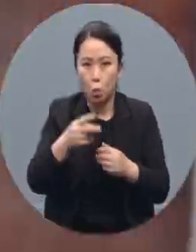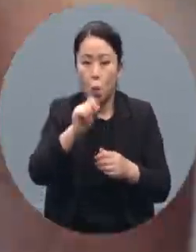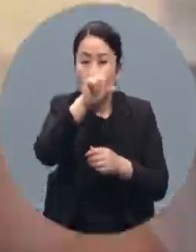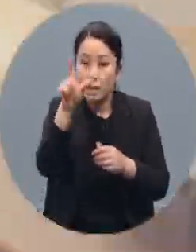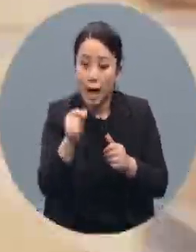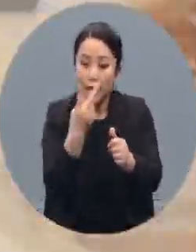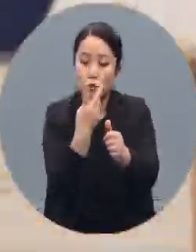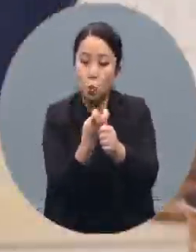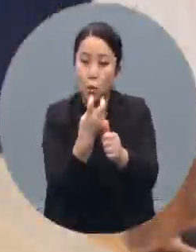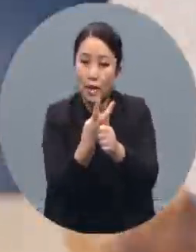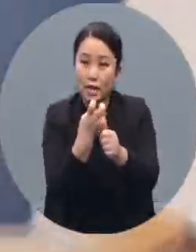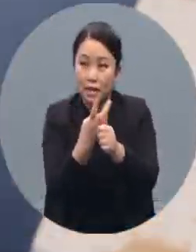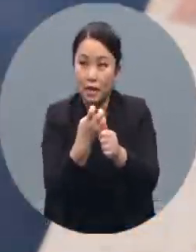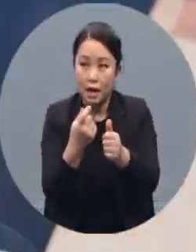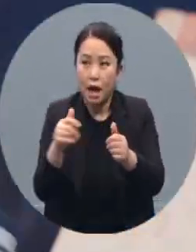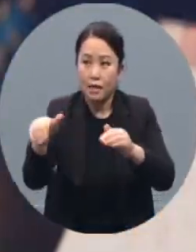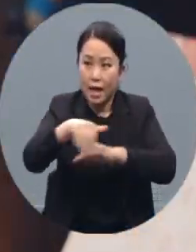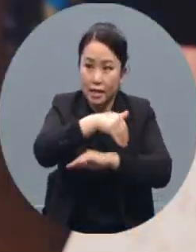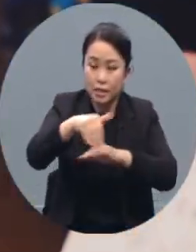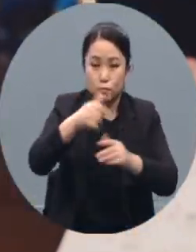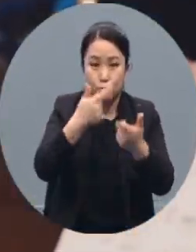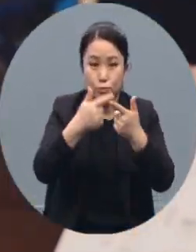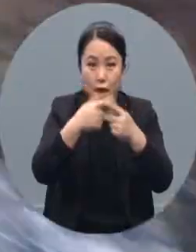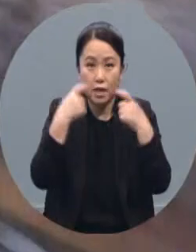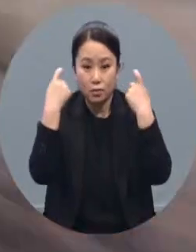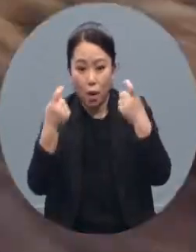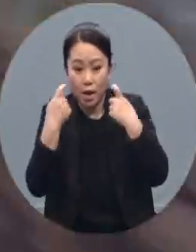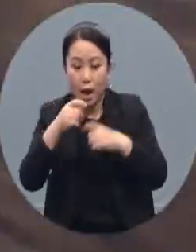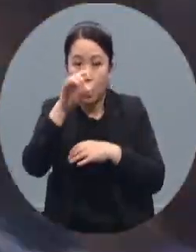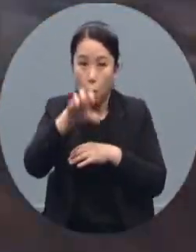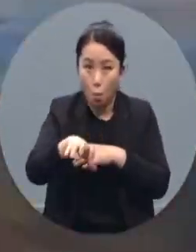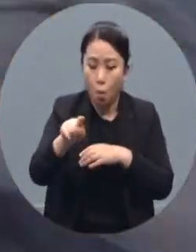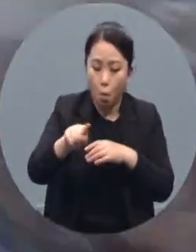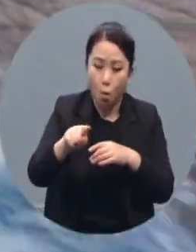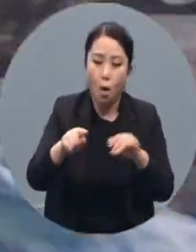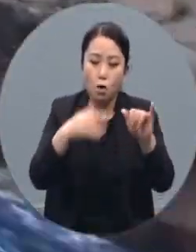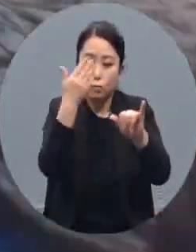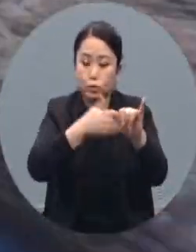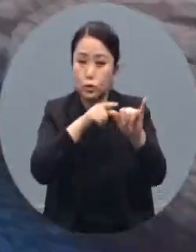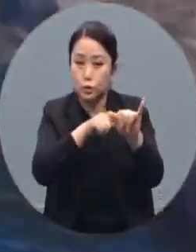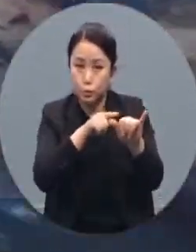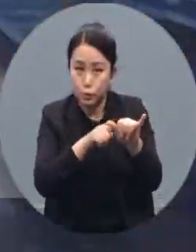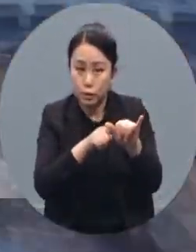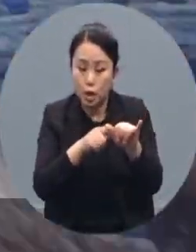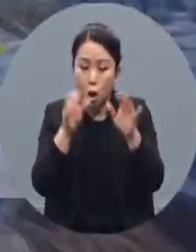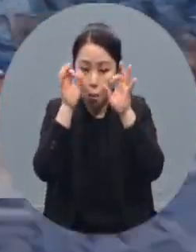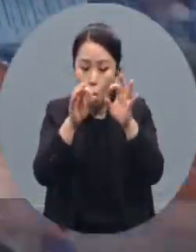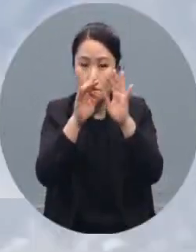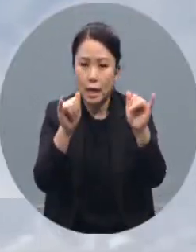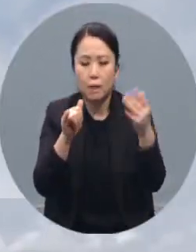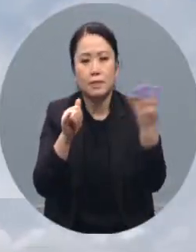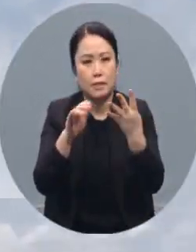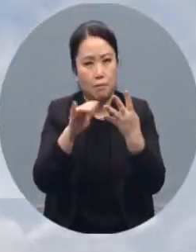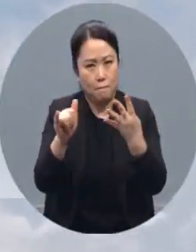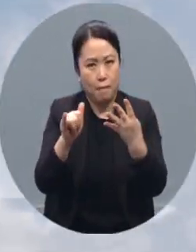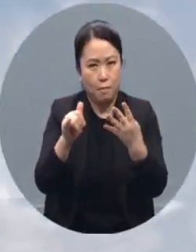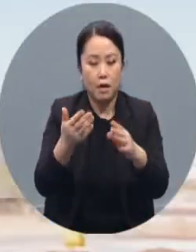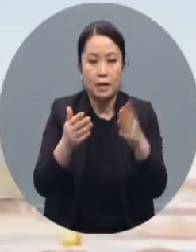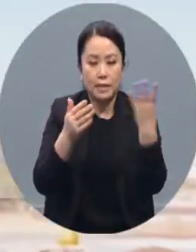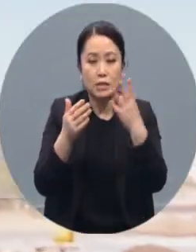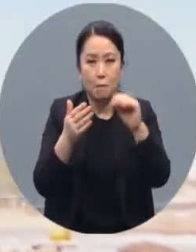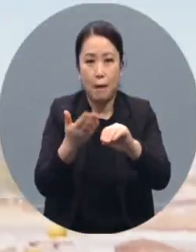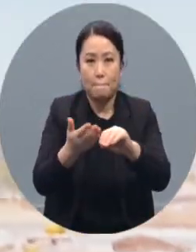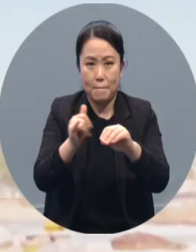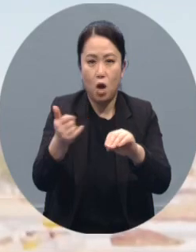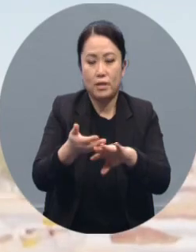4천만 번을 뛰어넘었습니다. 부산은 국제 관광 도시로 성장하기 위해 지난해 1,391억 원의 예산을 들여